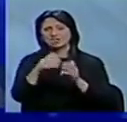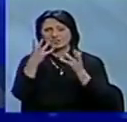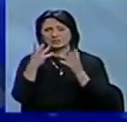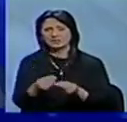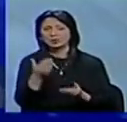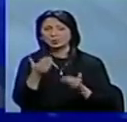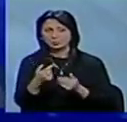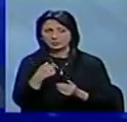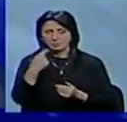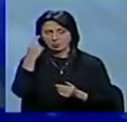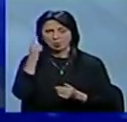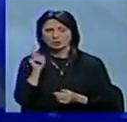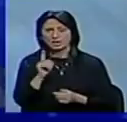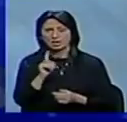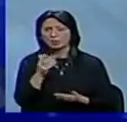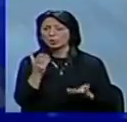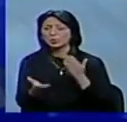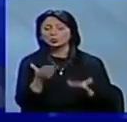თუმცა მე მგონია, რომ